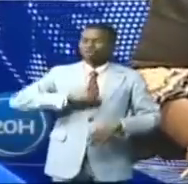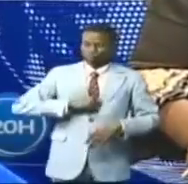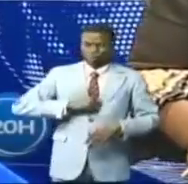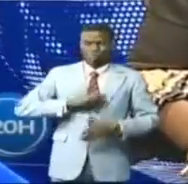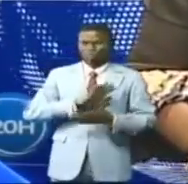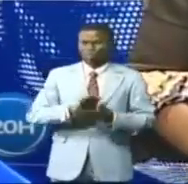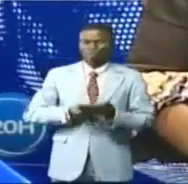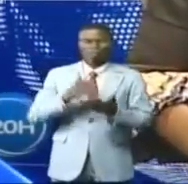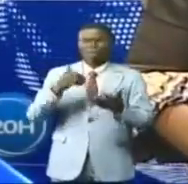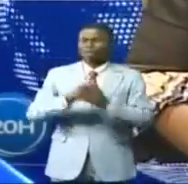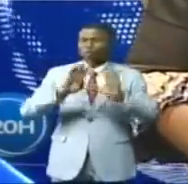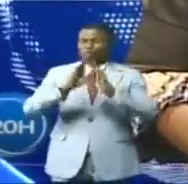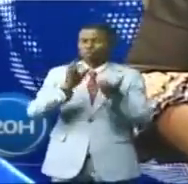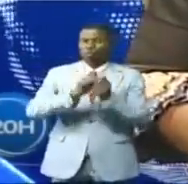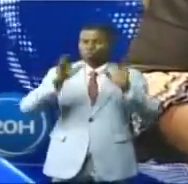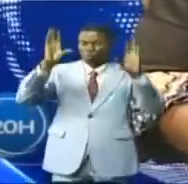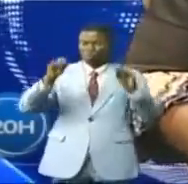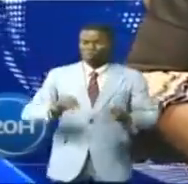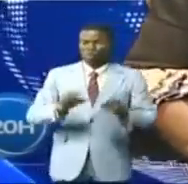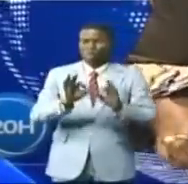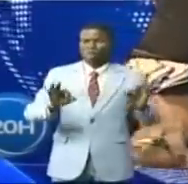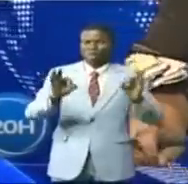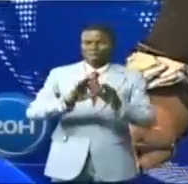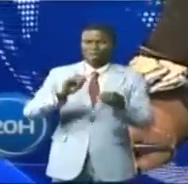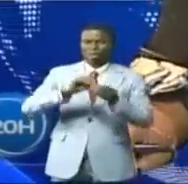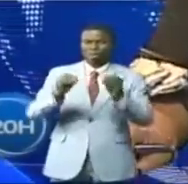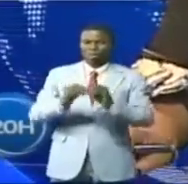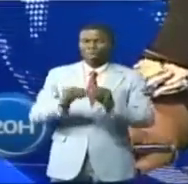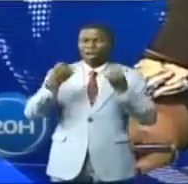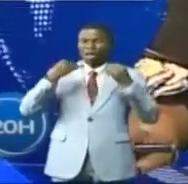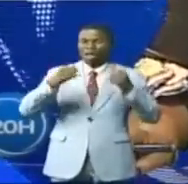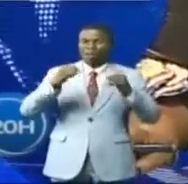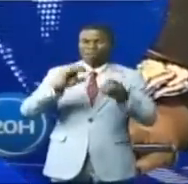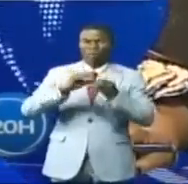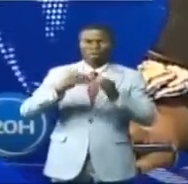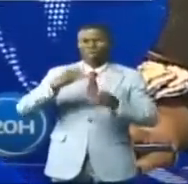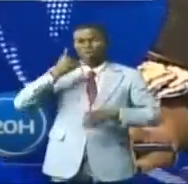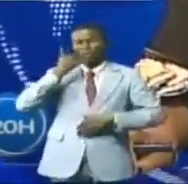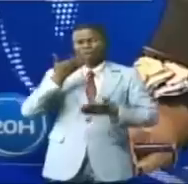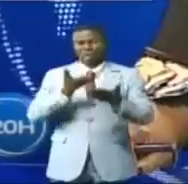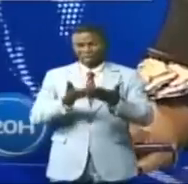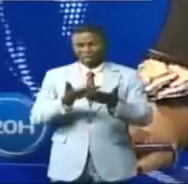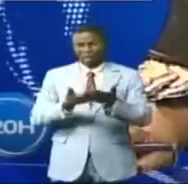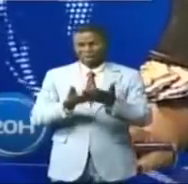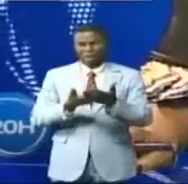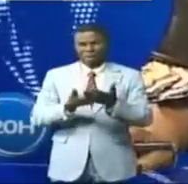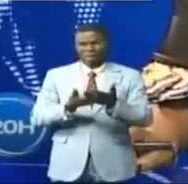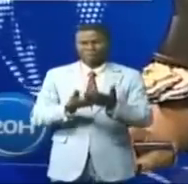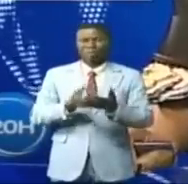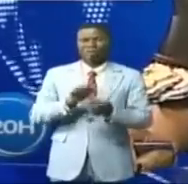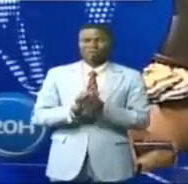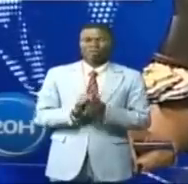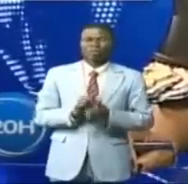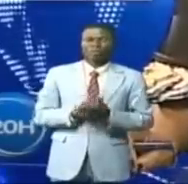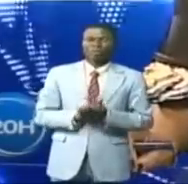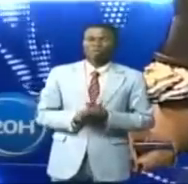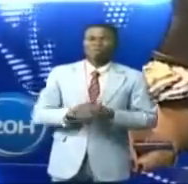Pour toute information utile, nos centres de vente et services ainsi que le call center